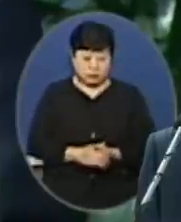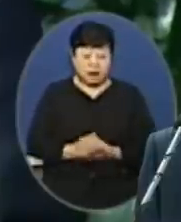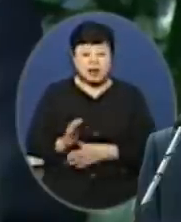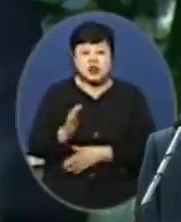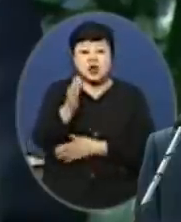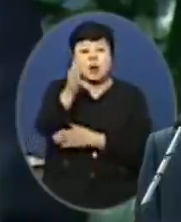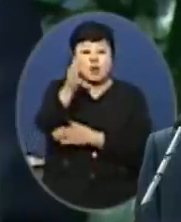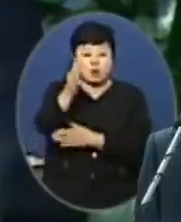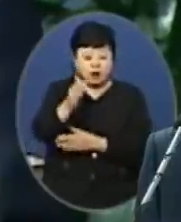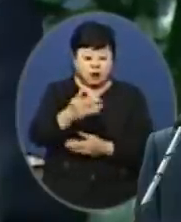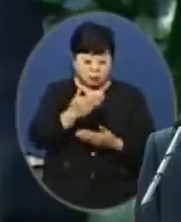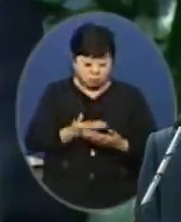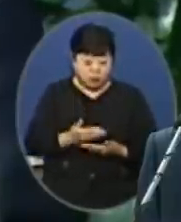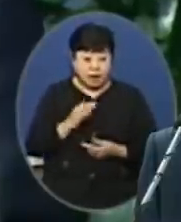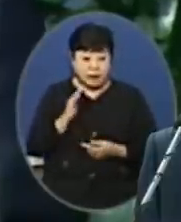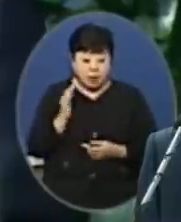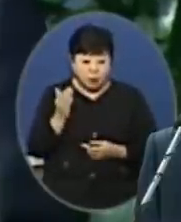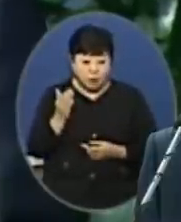영광을 얻게 되고